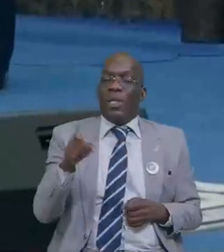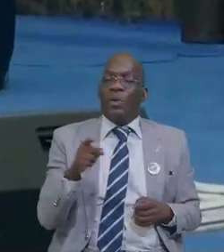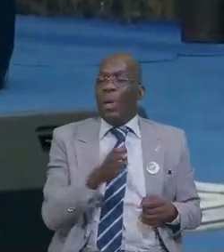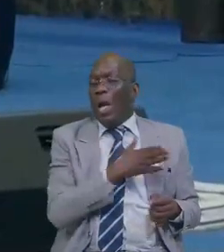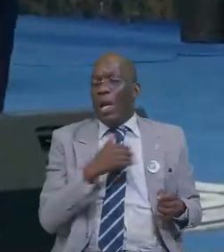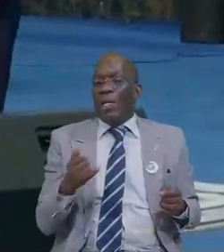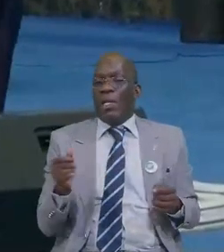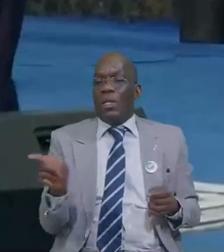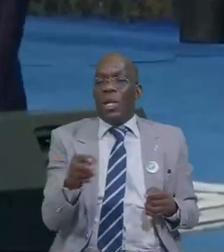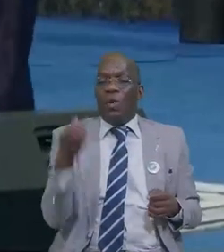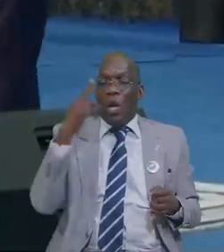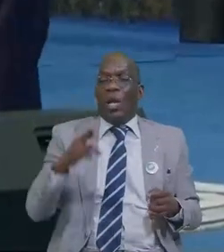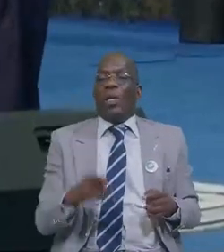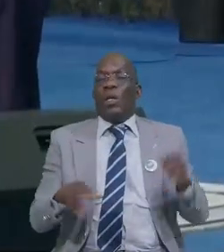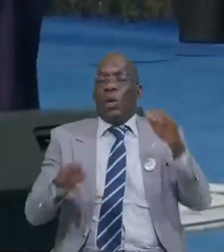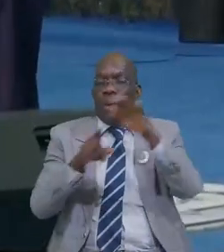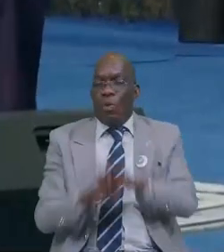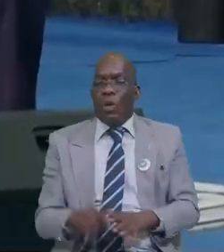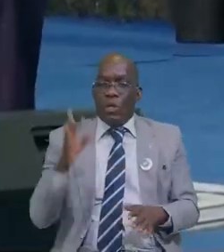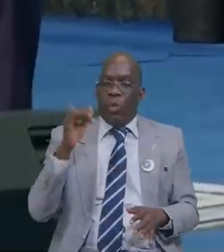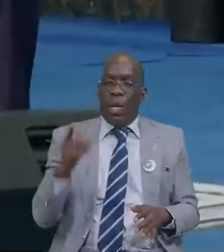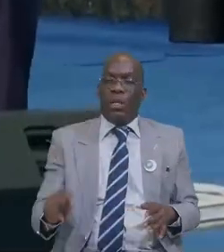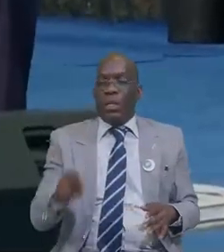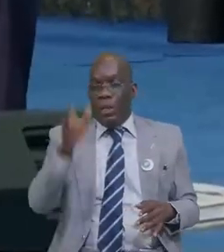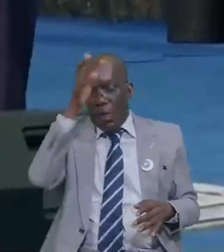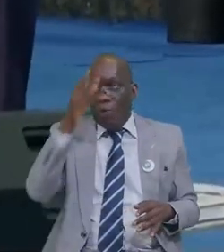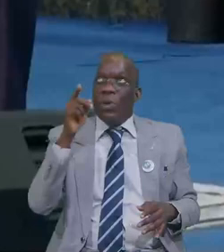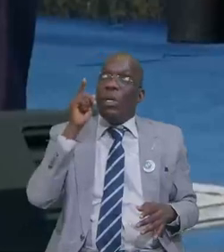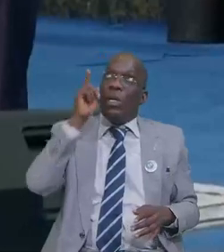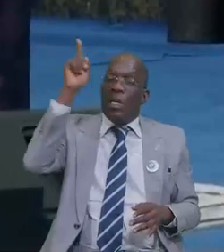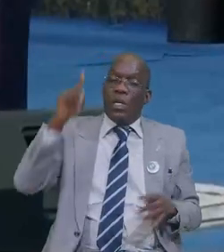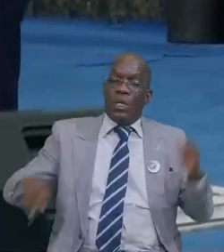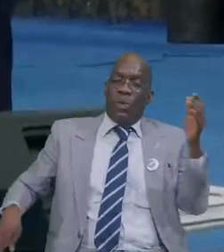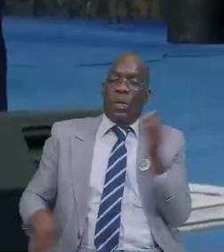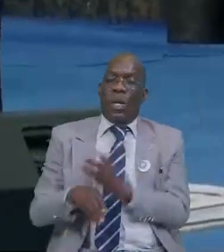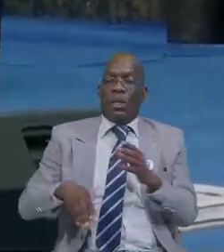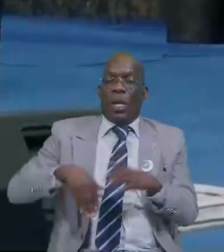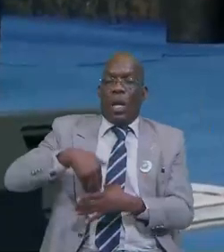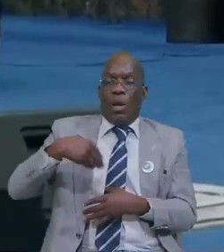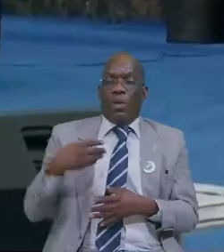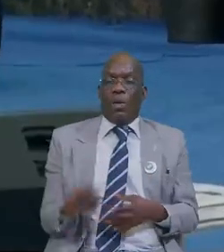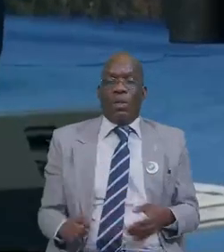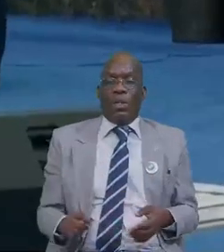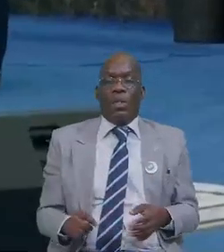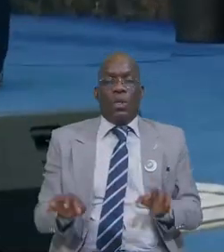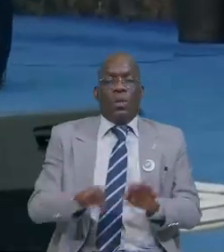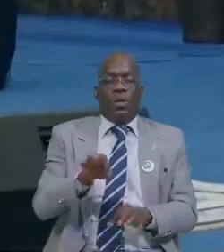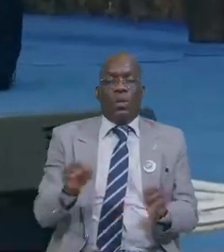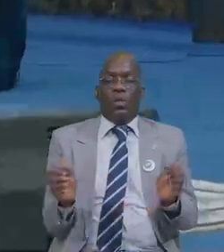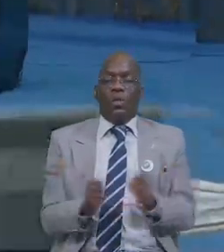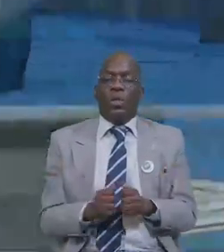Plusieurs démoniaques. Il chassa les esprits par sa parole. Et il